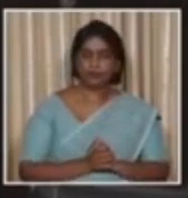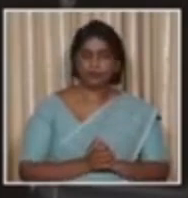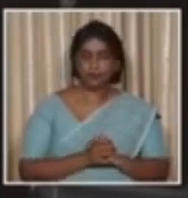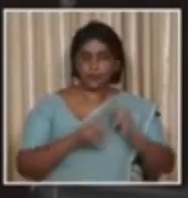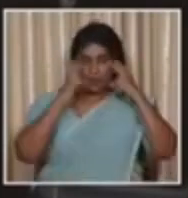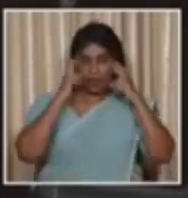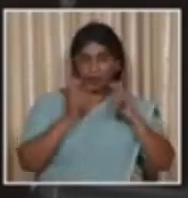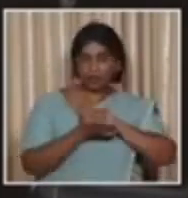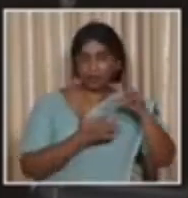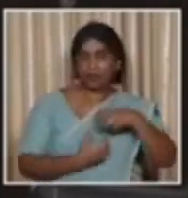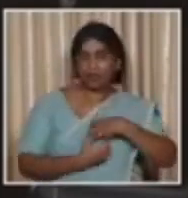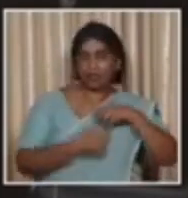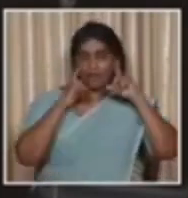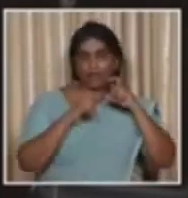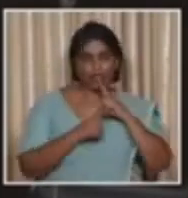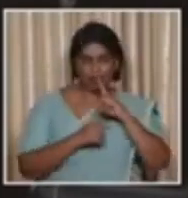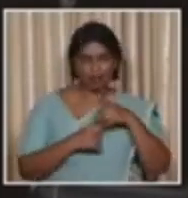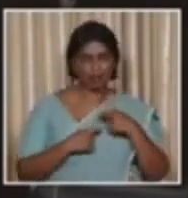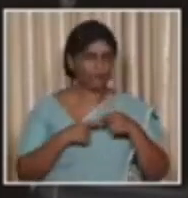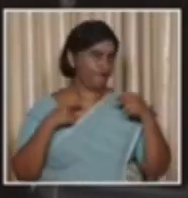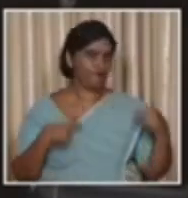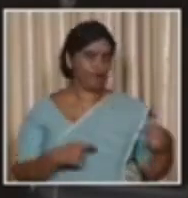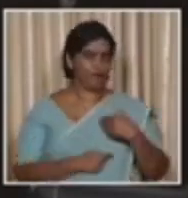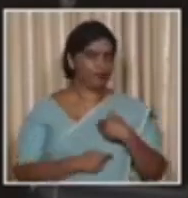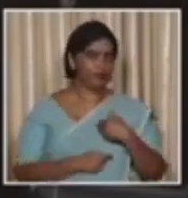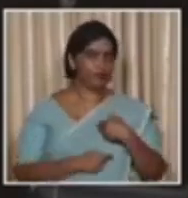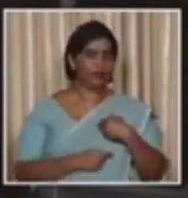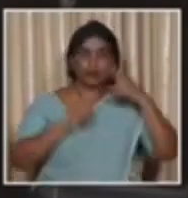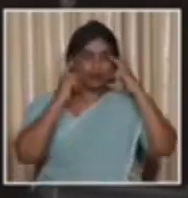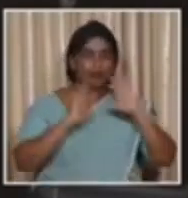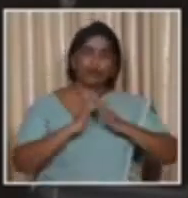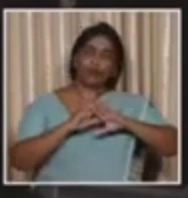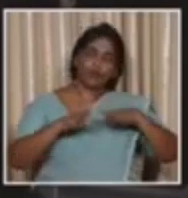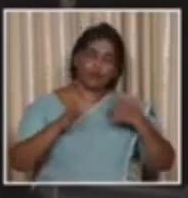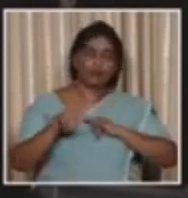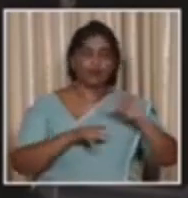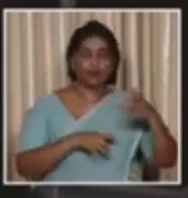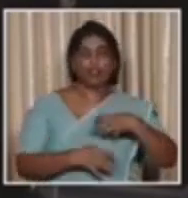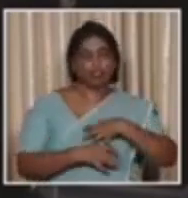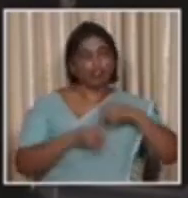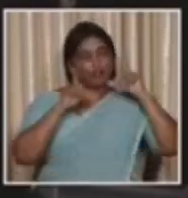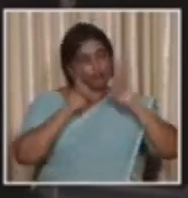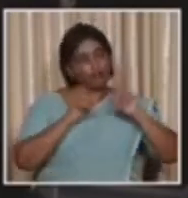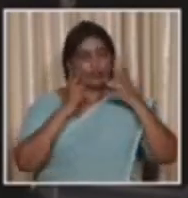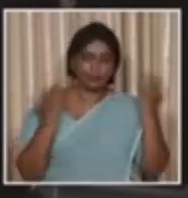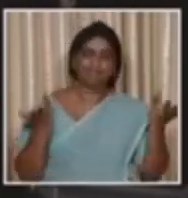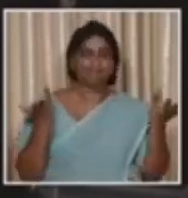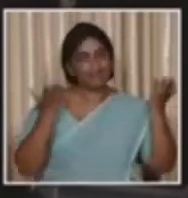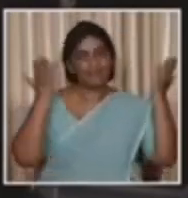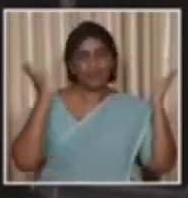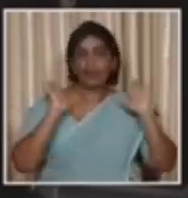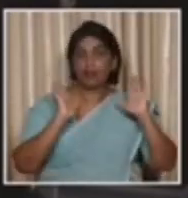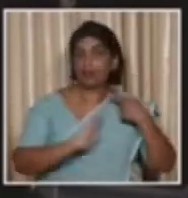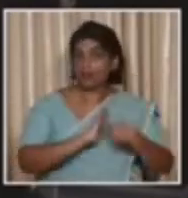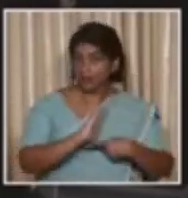අරාබිකරයේ දුක් විඳිනවා කියන කතාව මම විරුද්ධයි. පළවෙනිම කාරණාව අරාබිකරයේ නෙමෙයි, කොහේ ගියත් දුක් විඳිනව නම් දුක් විඳිනවා. හැබැයි